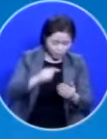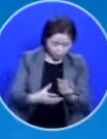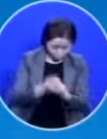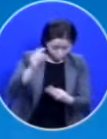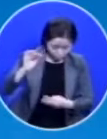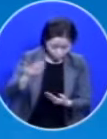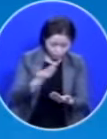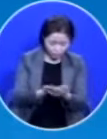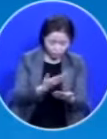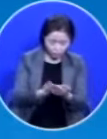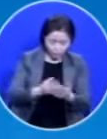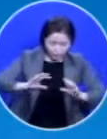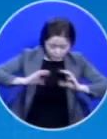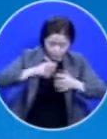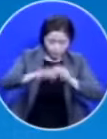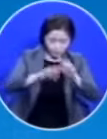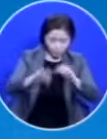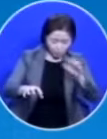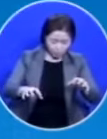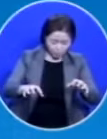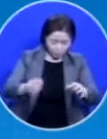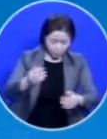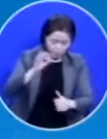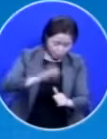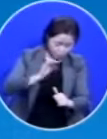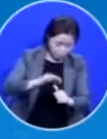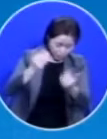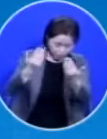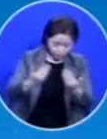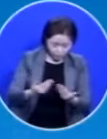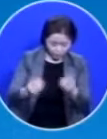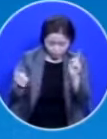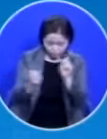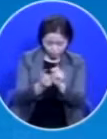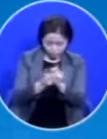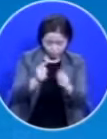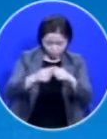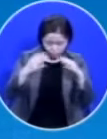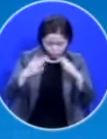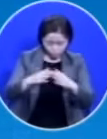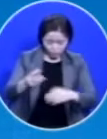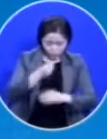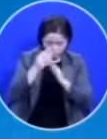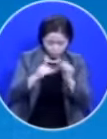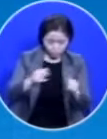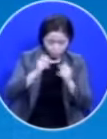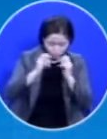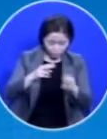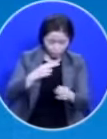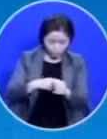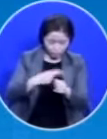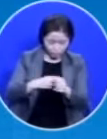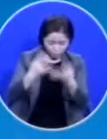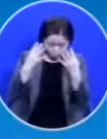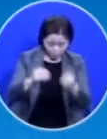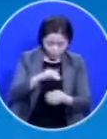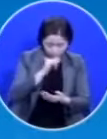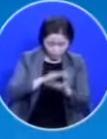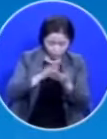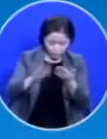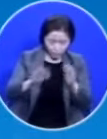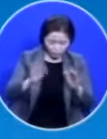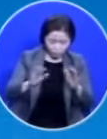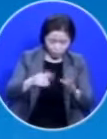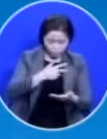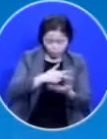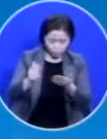주소서 세계 열방에 핍박 당하는 교회 성도들 선교사님들 많습니다 오늘도 주